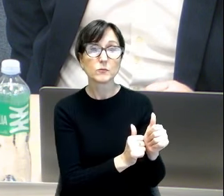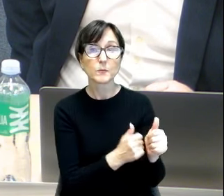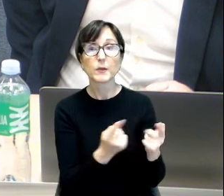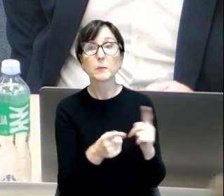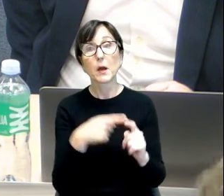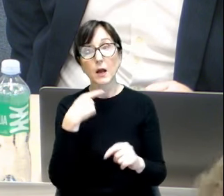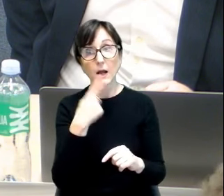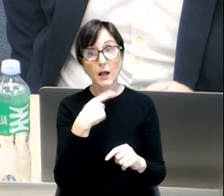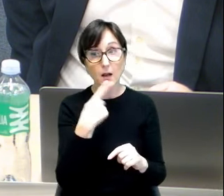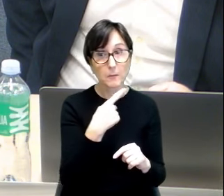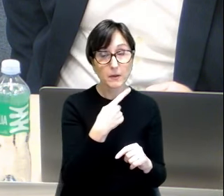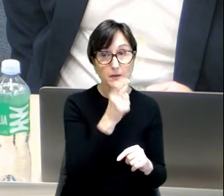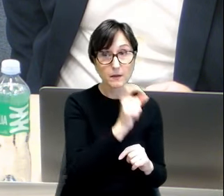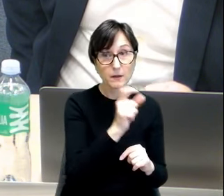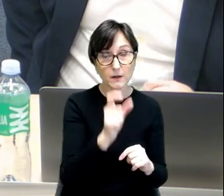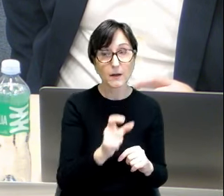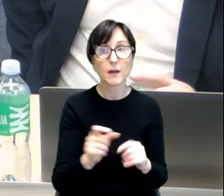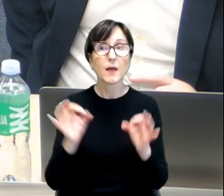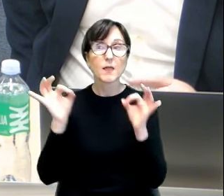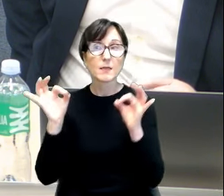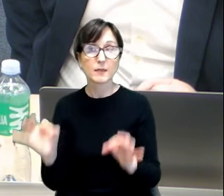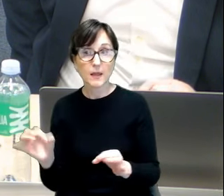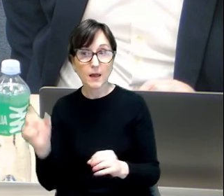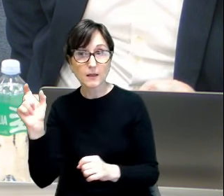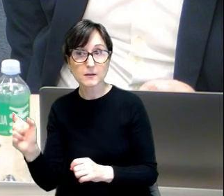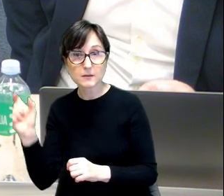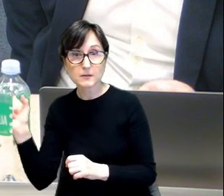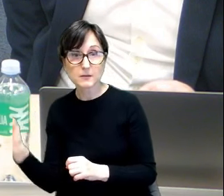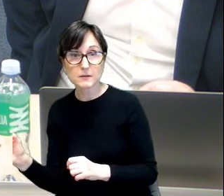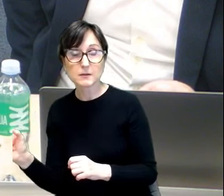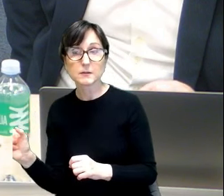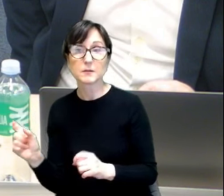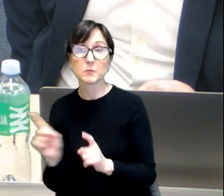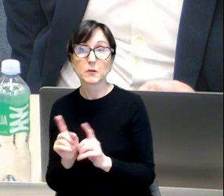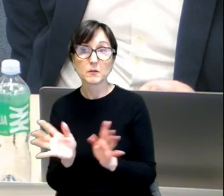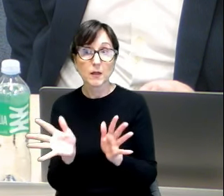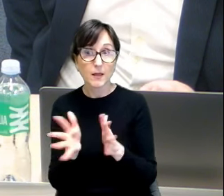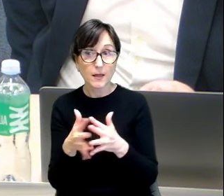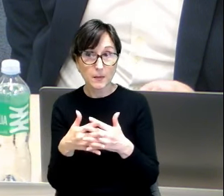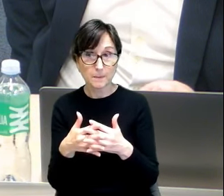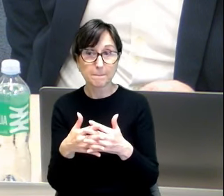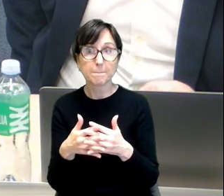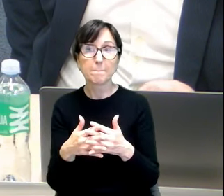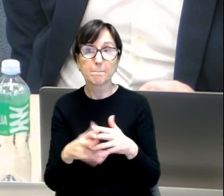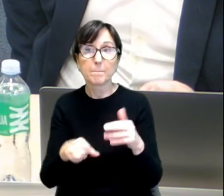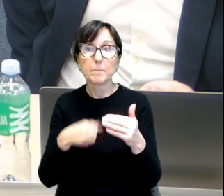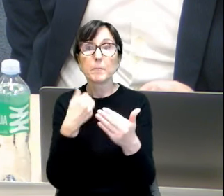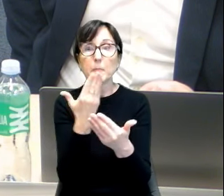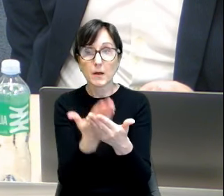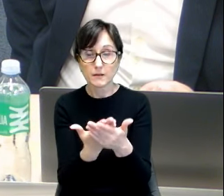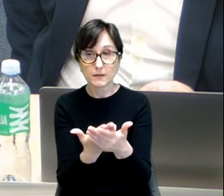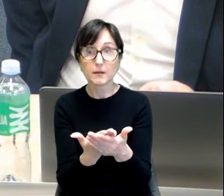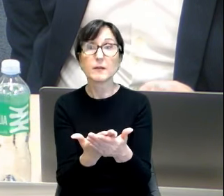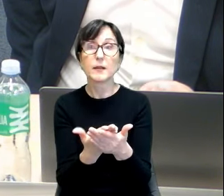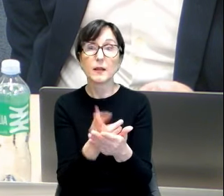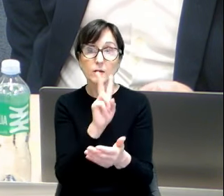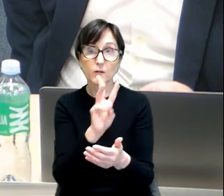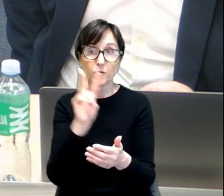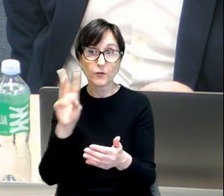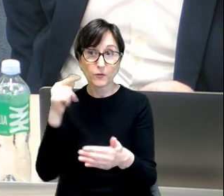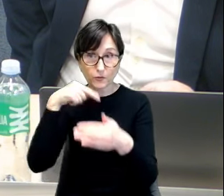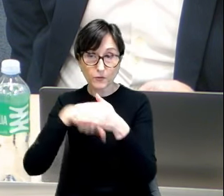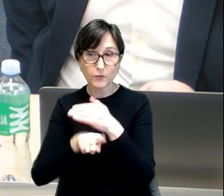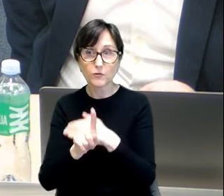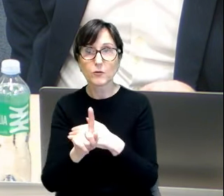teisininkų vertinimu tas autapatinti m pateikimą internete galbūt ne visai atitinka